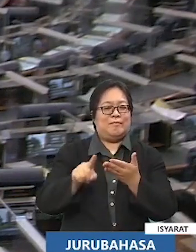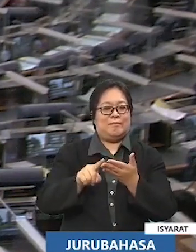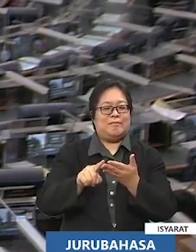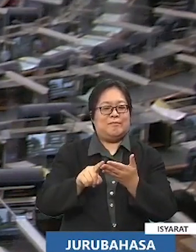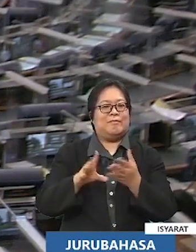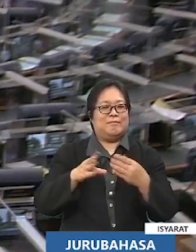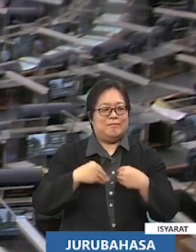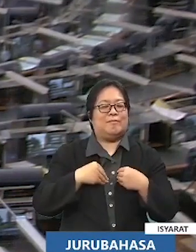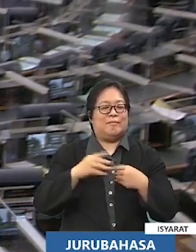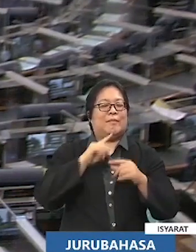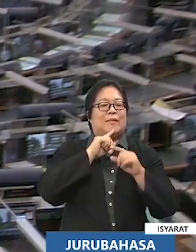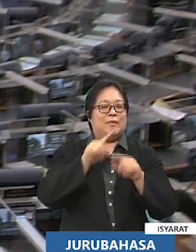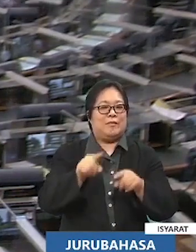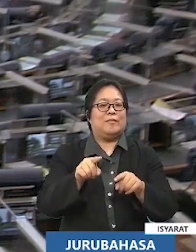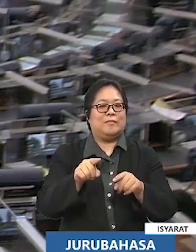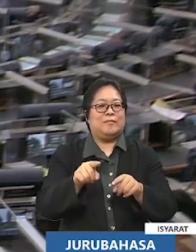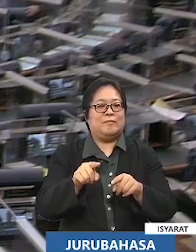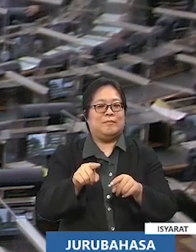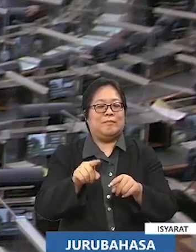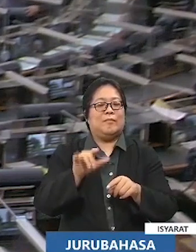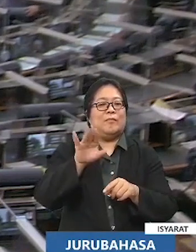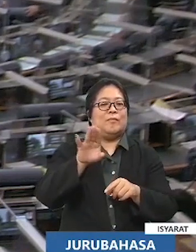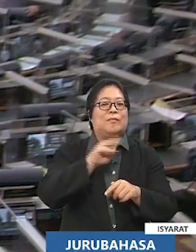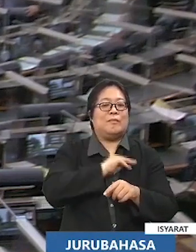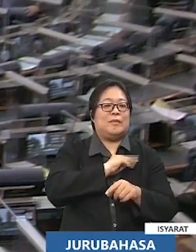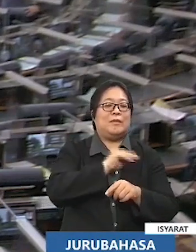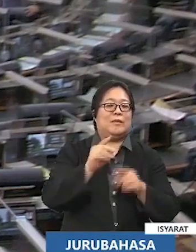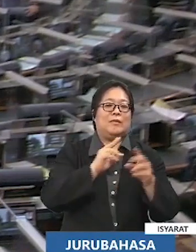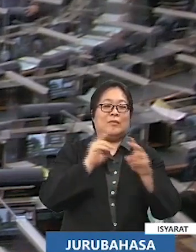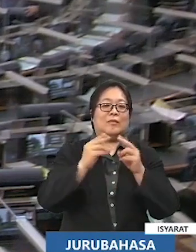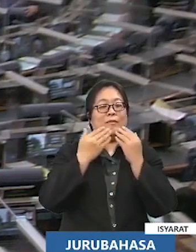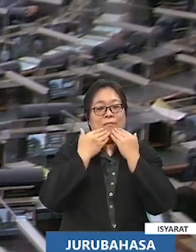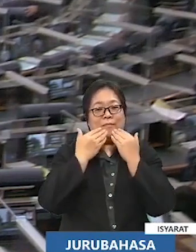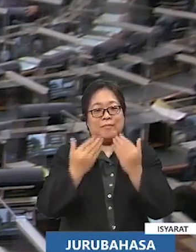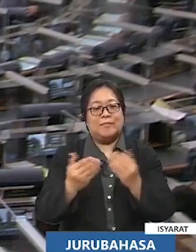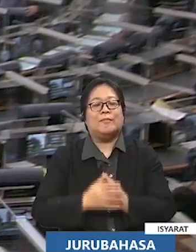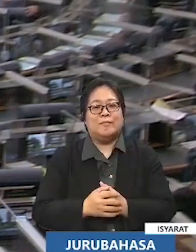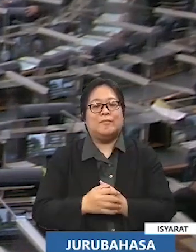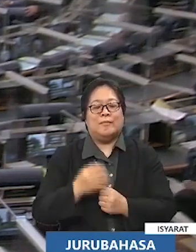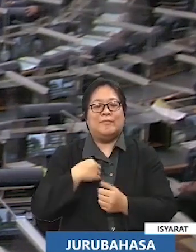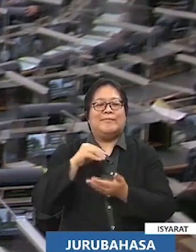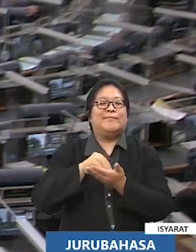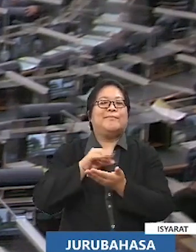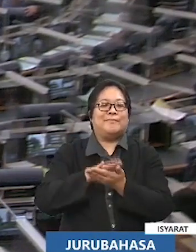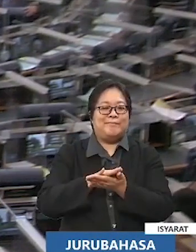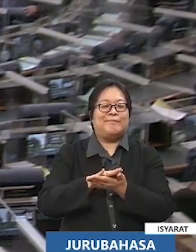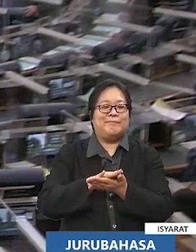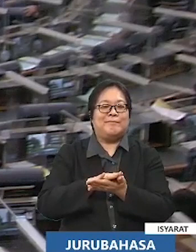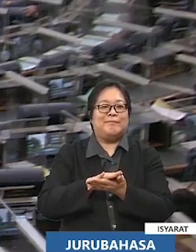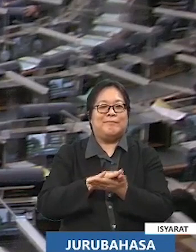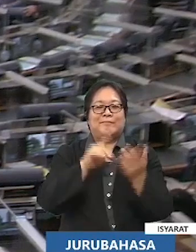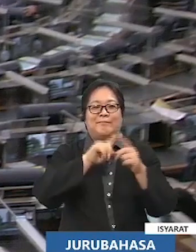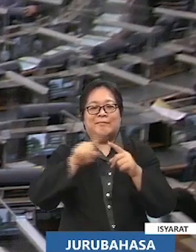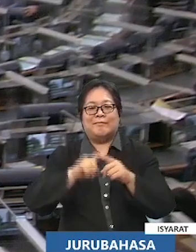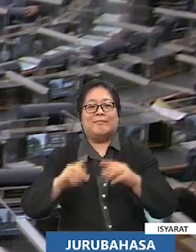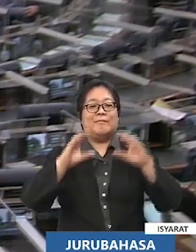jawaban yang diberikan oleh yang pernah menteri tadi dan mengucapkan terima kasih saya mengambil maklum terhadap perbagai